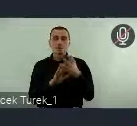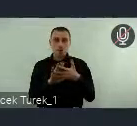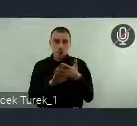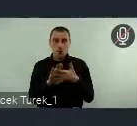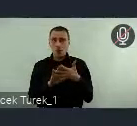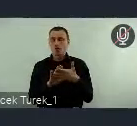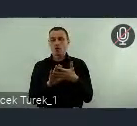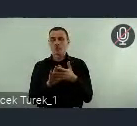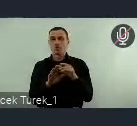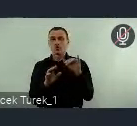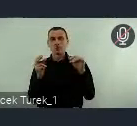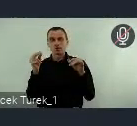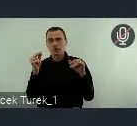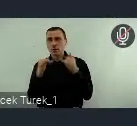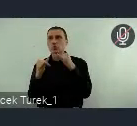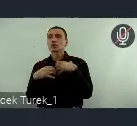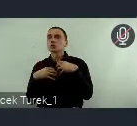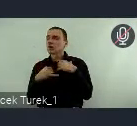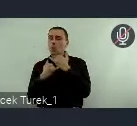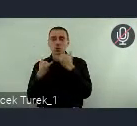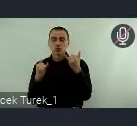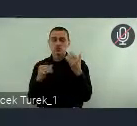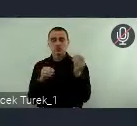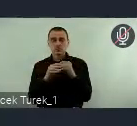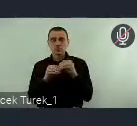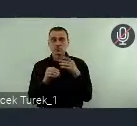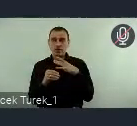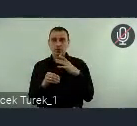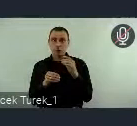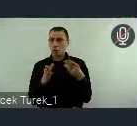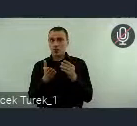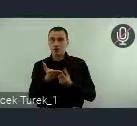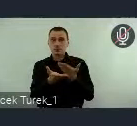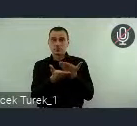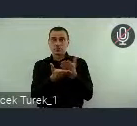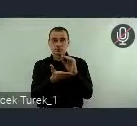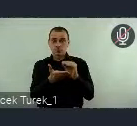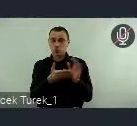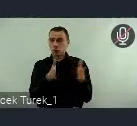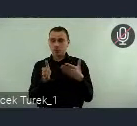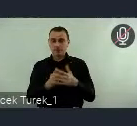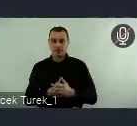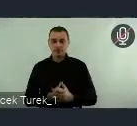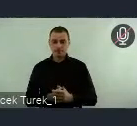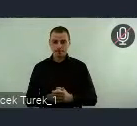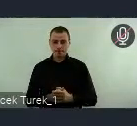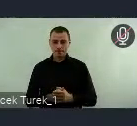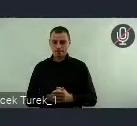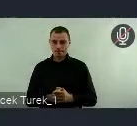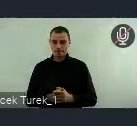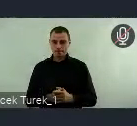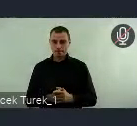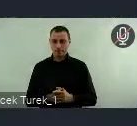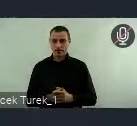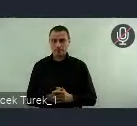audiodeskrypcji i tak dalej wrzucamy to formularz zgłoszeniowy i mamy sprawę opłacaną oczywiście ja rozumiem teraz